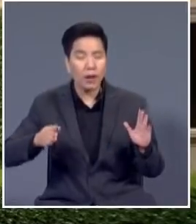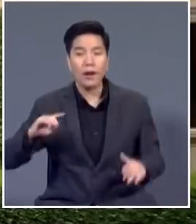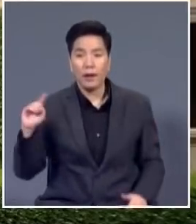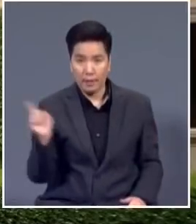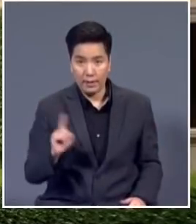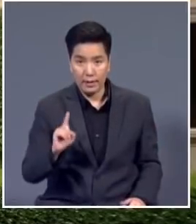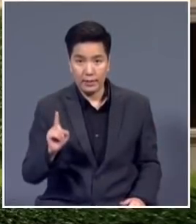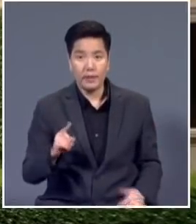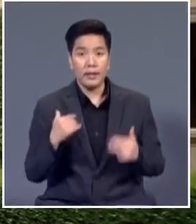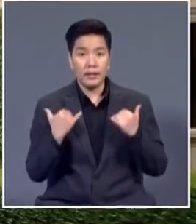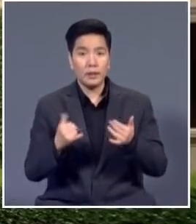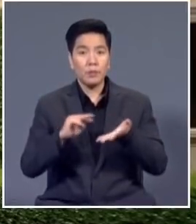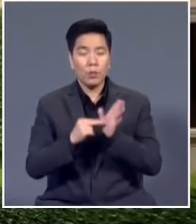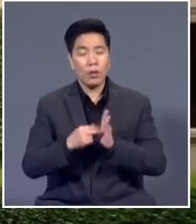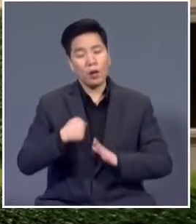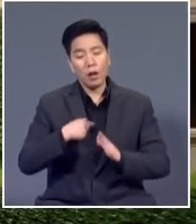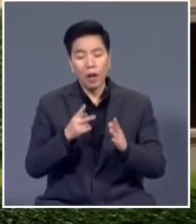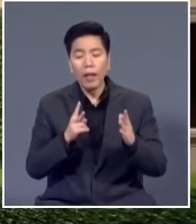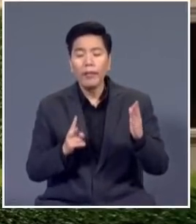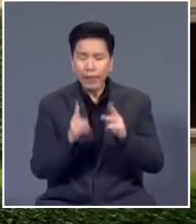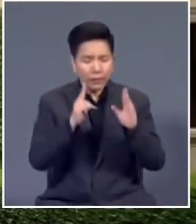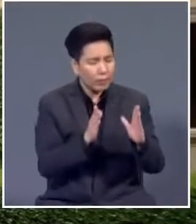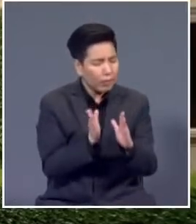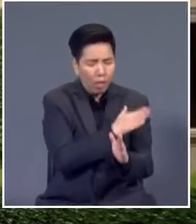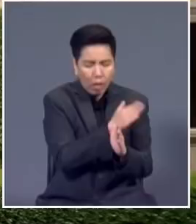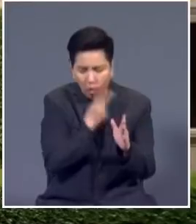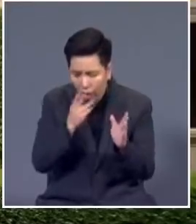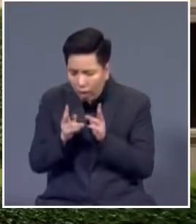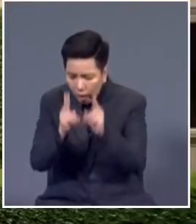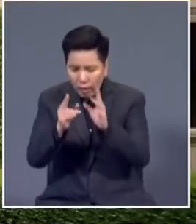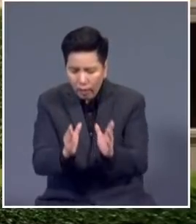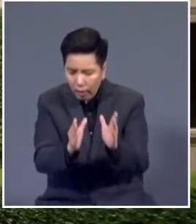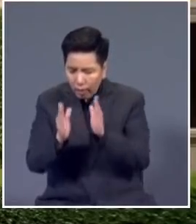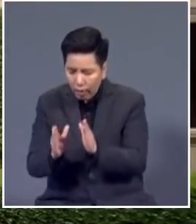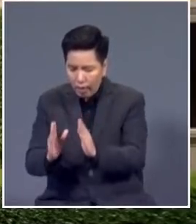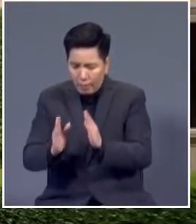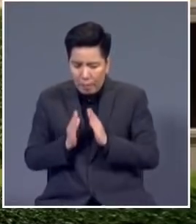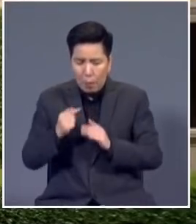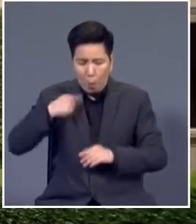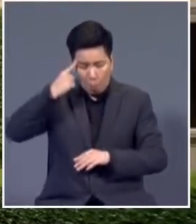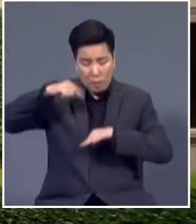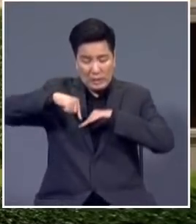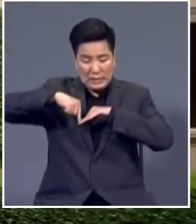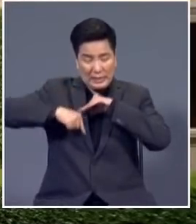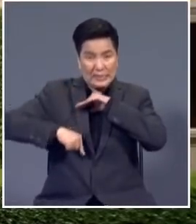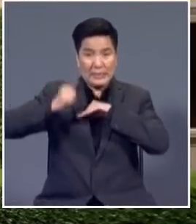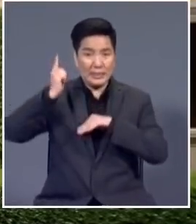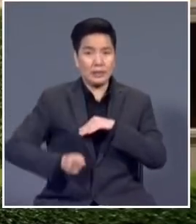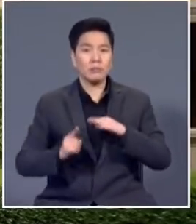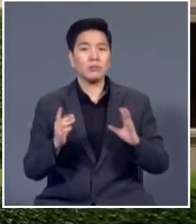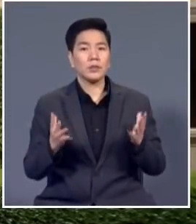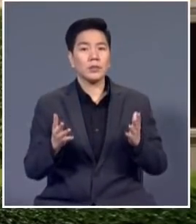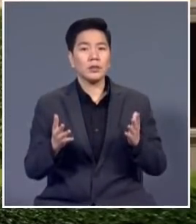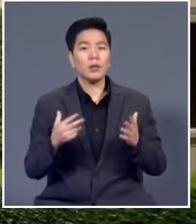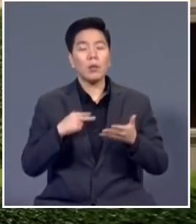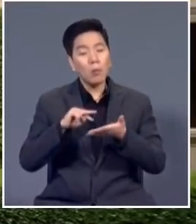ครับแล้วก็เลยเราก็เอาบางส่วนนั้นมาปฏิบัติตามอย่างผิดเพี้ยนนะครับโดยไม่รู้จริงอาจจะร